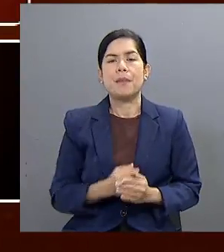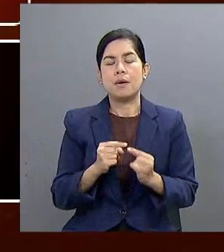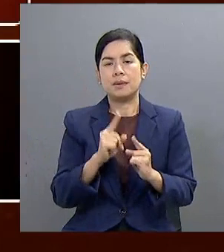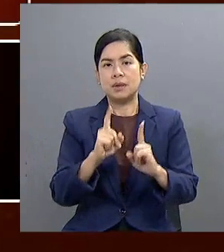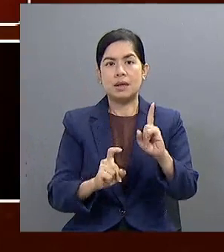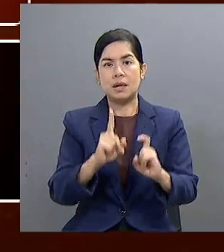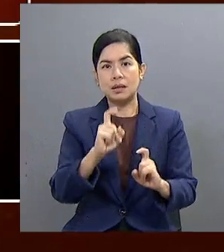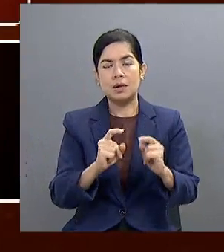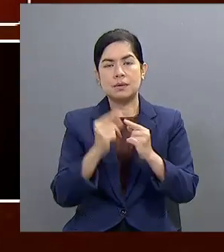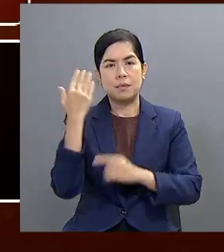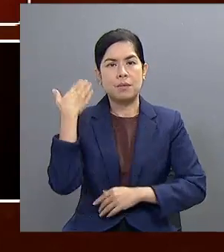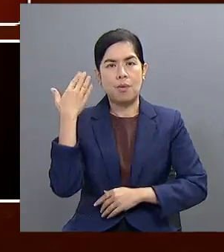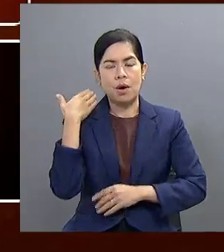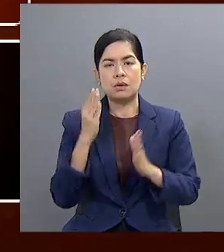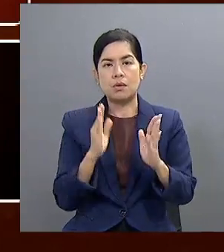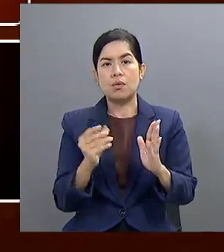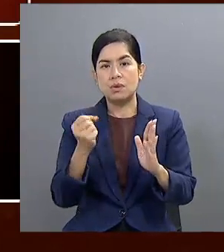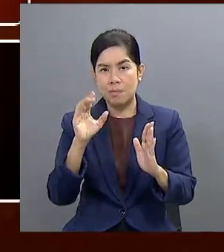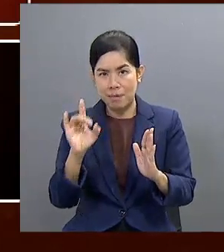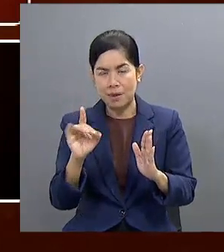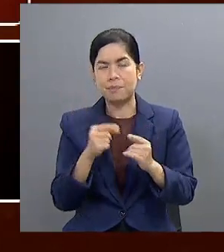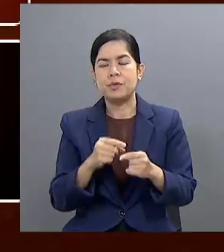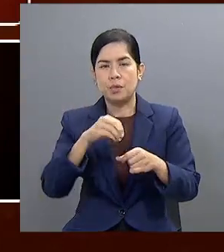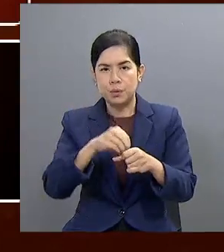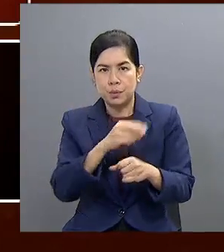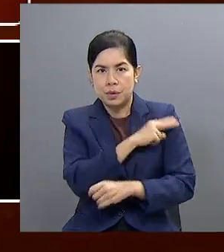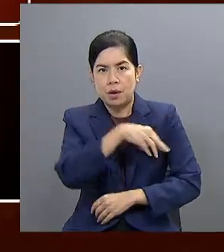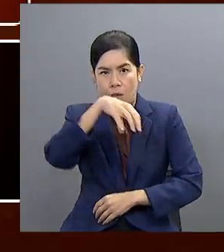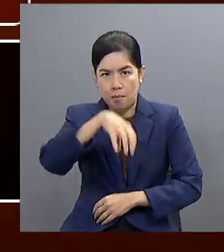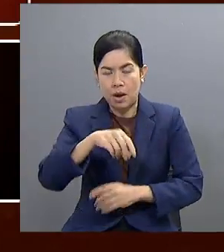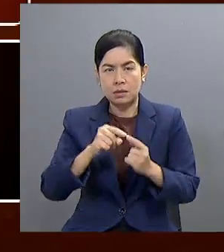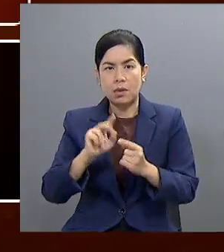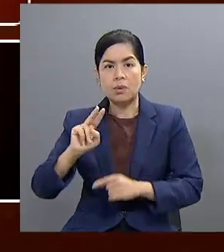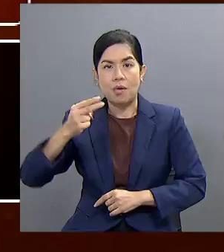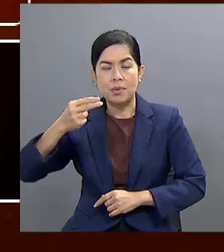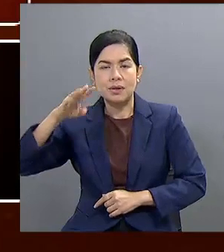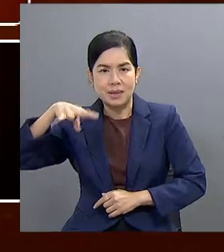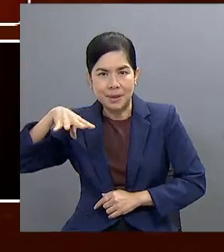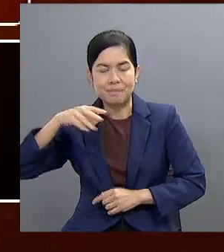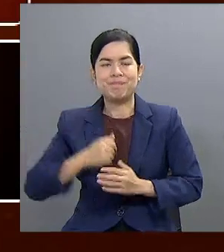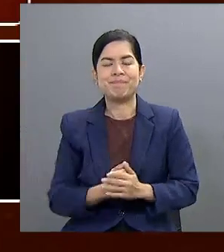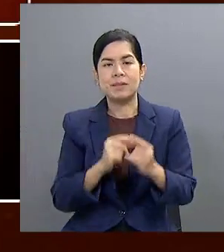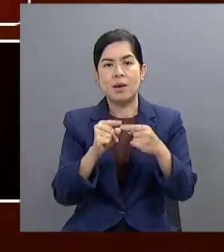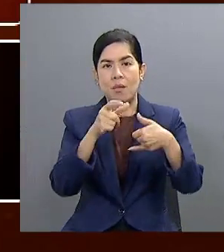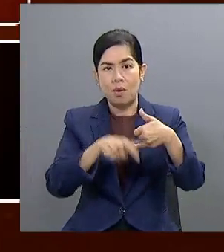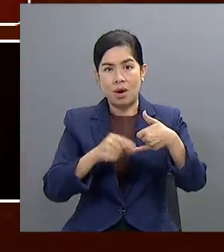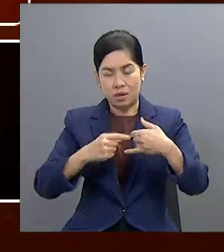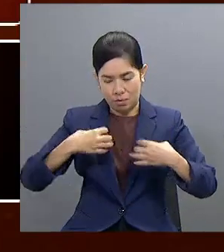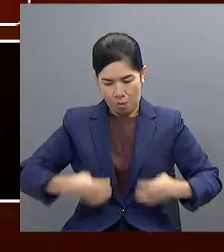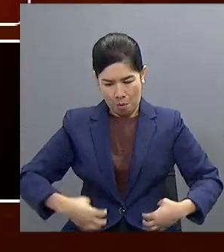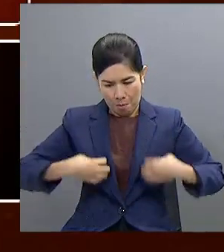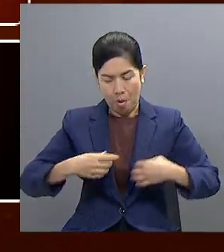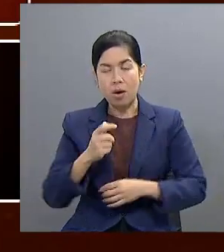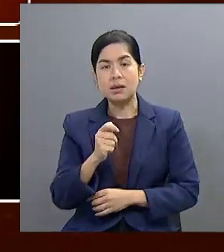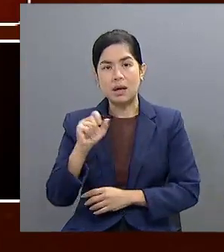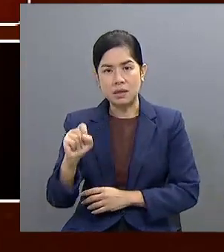18คนเหลือรักษาตัวในโรงพยาบาลสองหมื่นสี่พันกว่าคนนะคะแต่ยอดปอดอักเสบก็ยังอยู่ที่ 6ร้อยกว่า